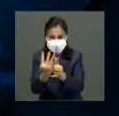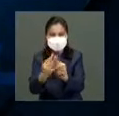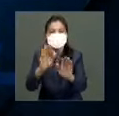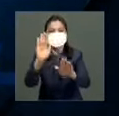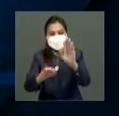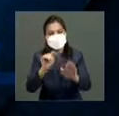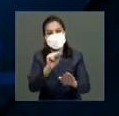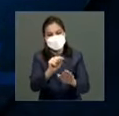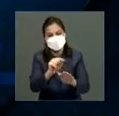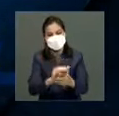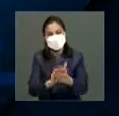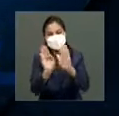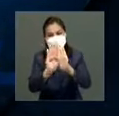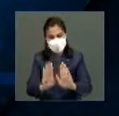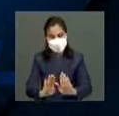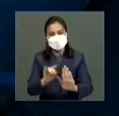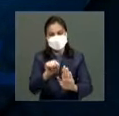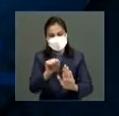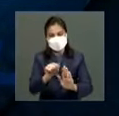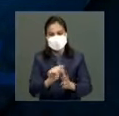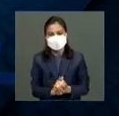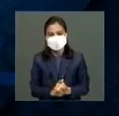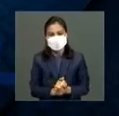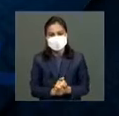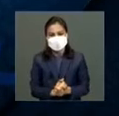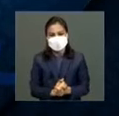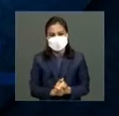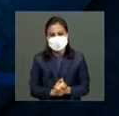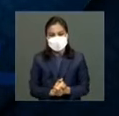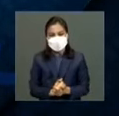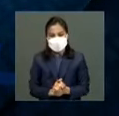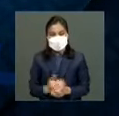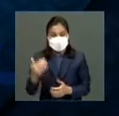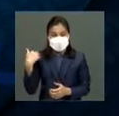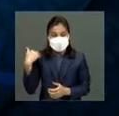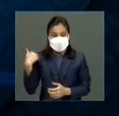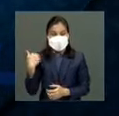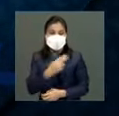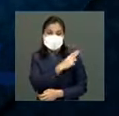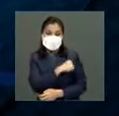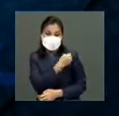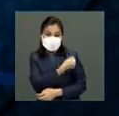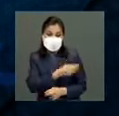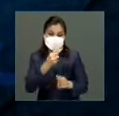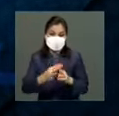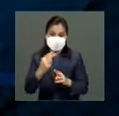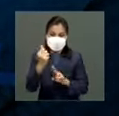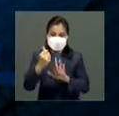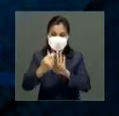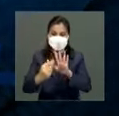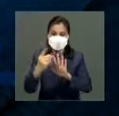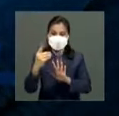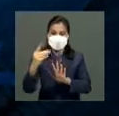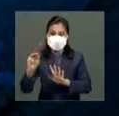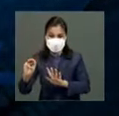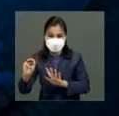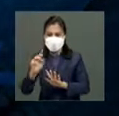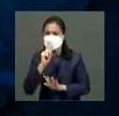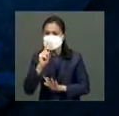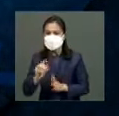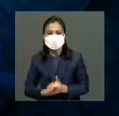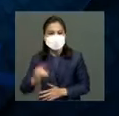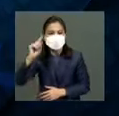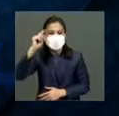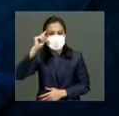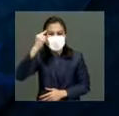งนี้นะฮะที่จะโยงไปกับที่เมื่อสักครู่ท่านอาจารย์อุดมนายแพทย์อุดม ขจินทรได้มาพูดนะครับว่าเราไม่รู้เลย